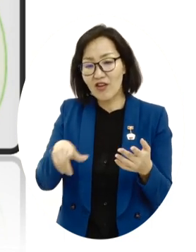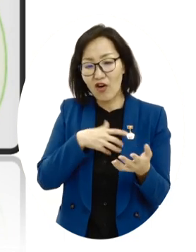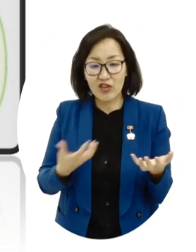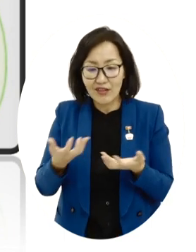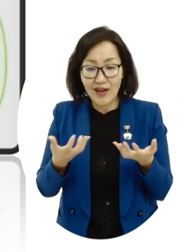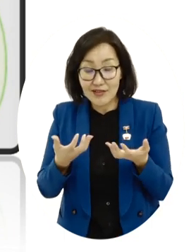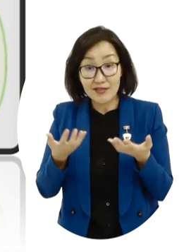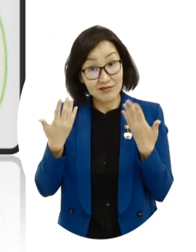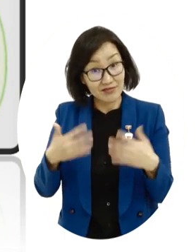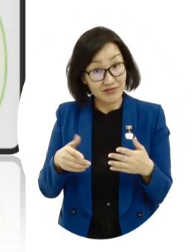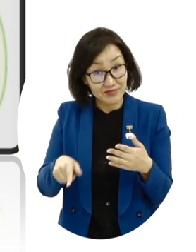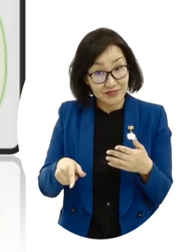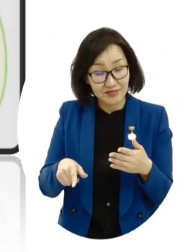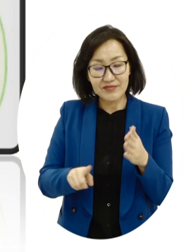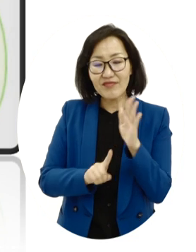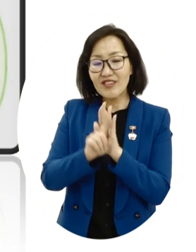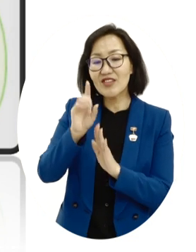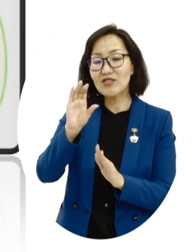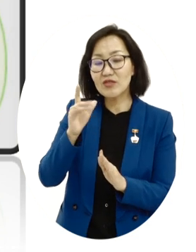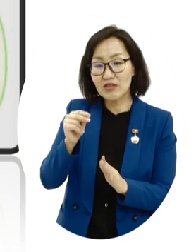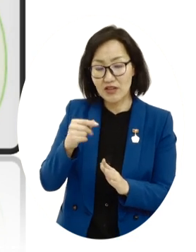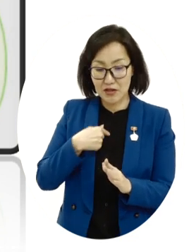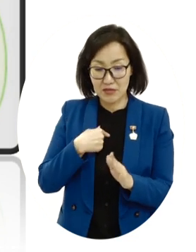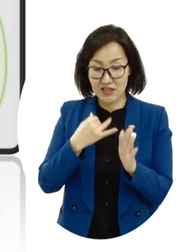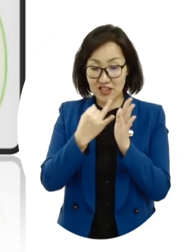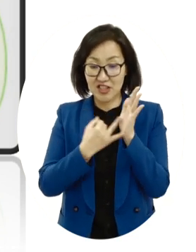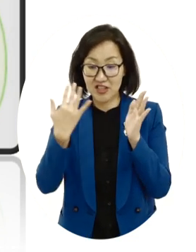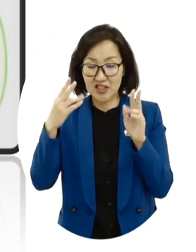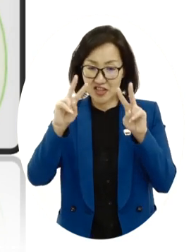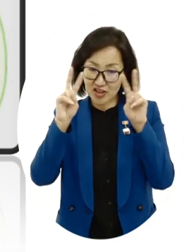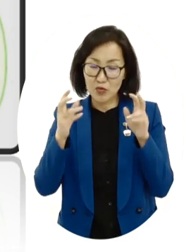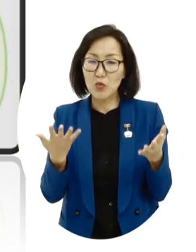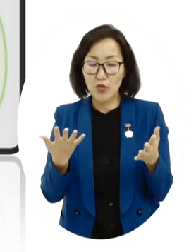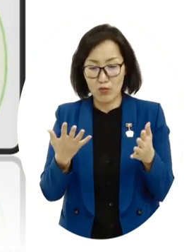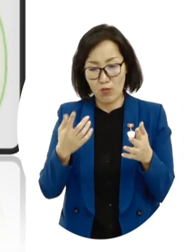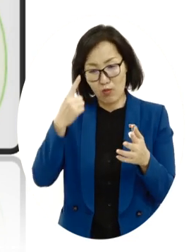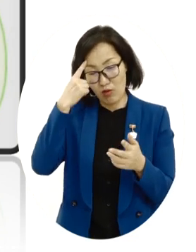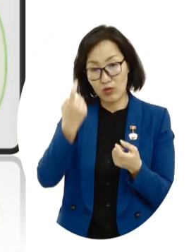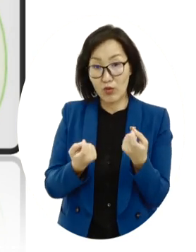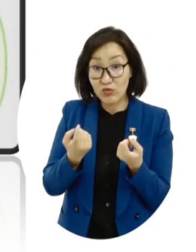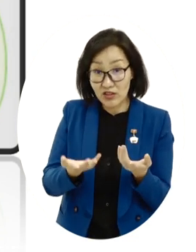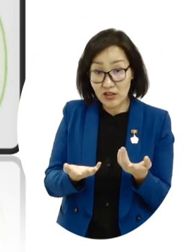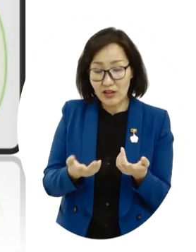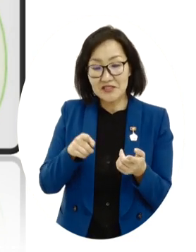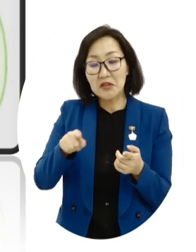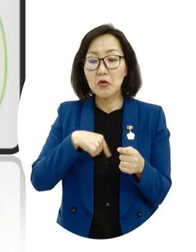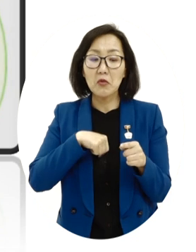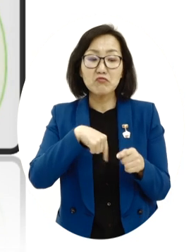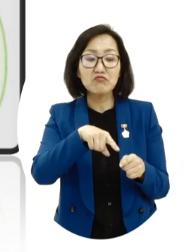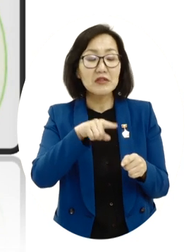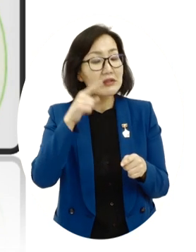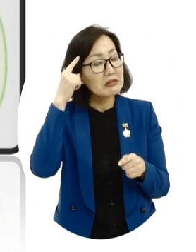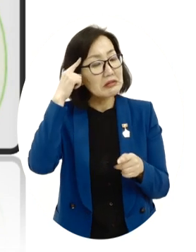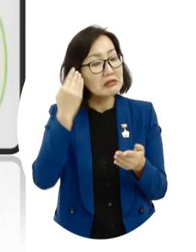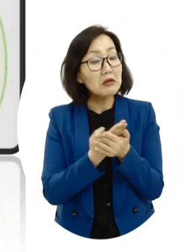харилцан ярилцж байна. За, эхний сурагч юу гэж ярьж байна гэхээр миний илтгэх сэдв бол Монгол хотл. Чамд ямар нэгэн санаа байна